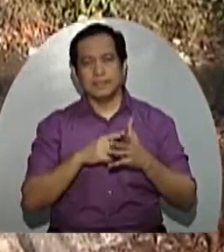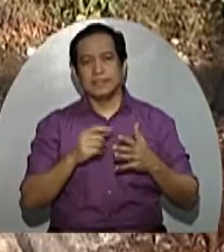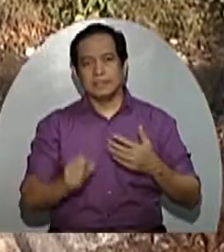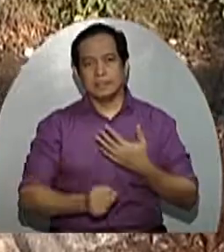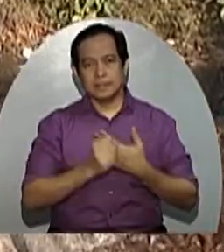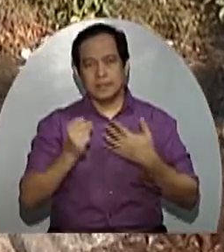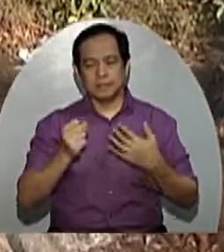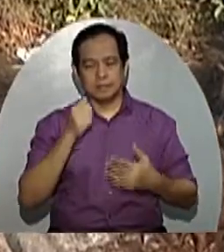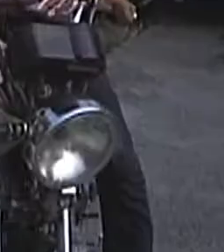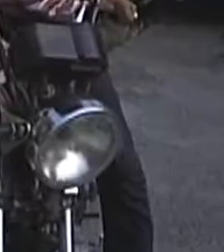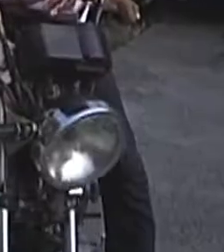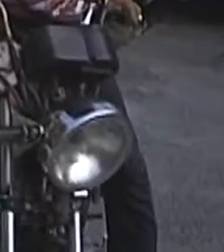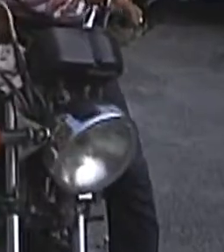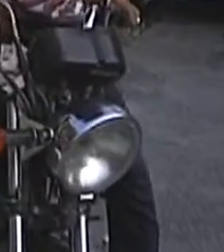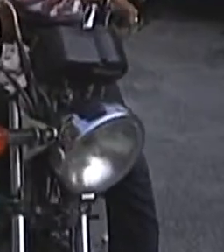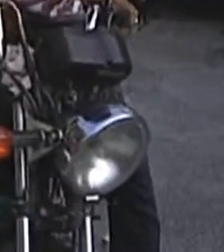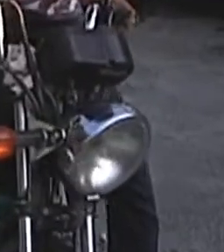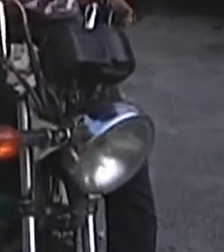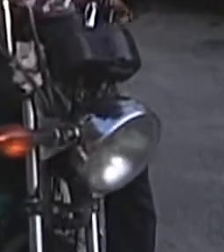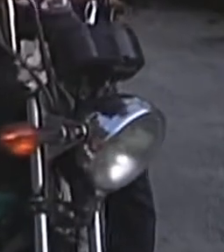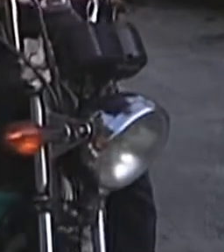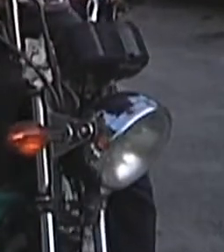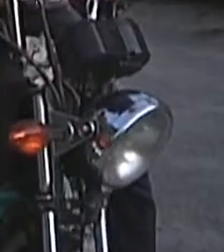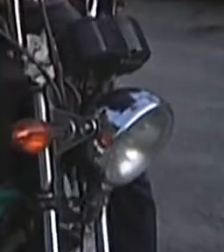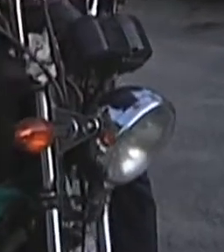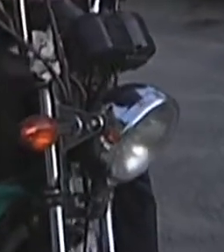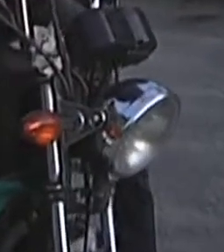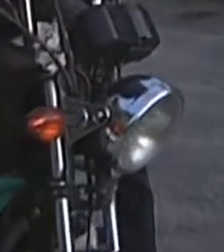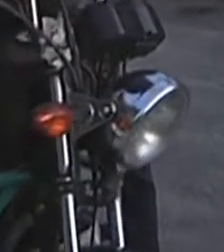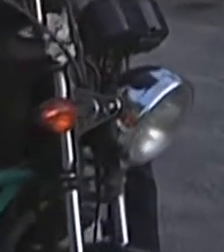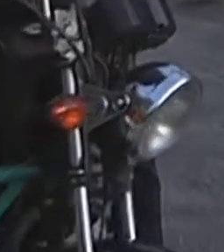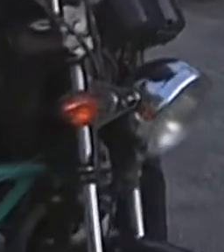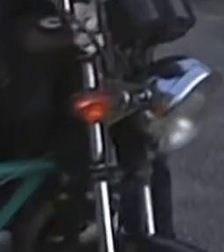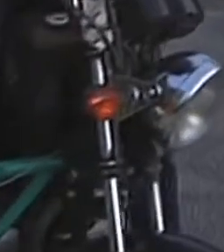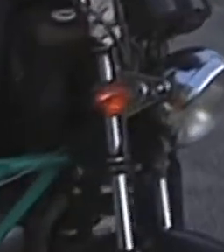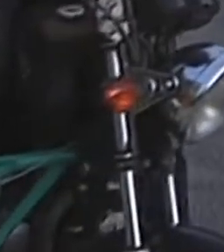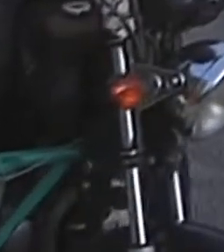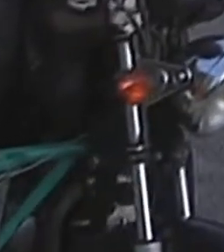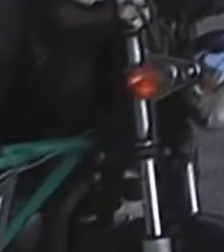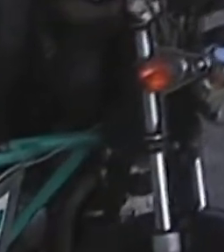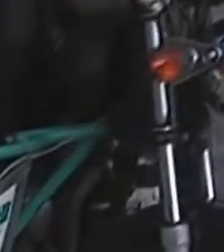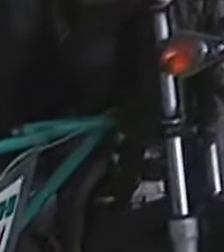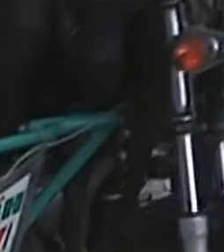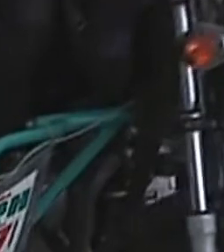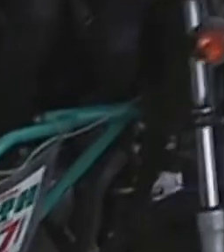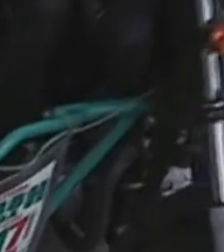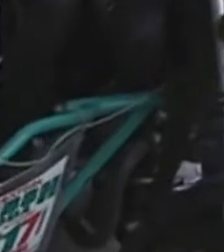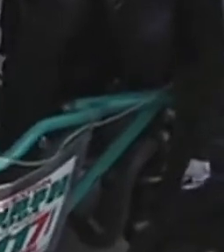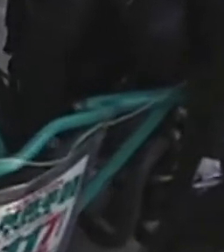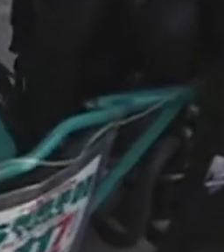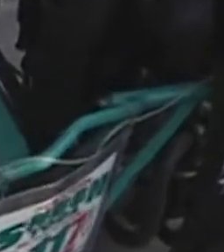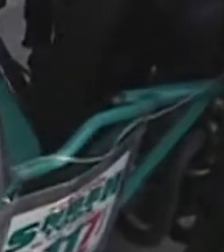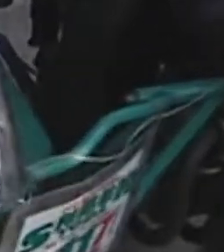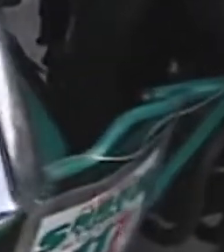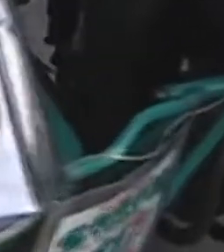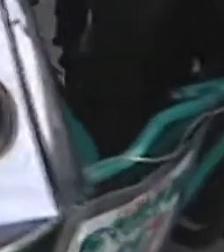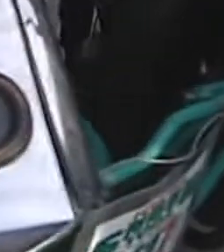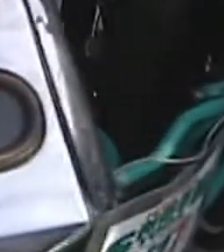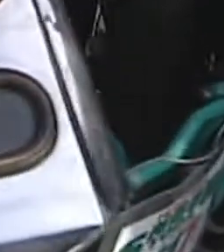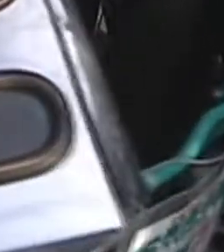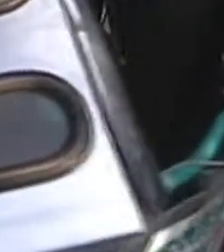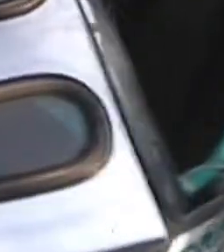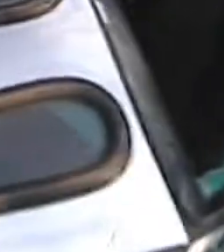si Jenilyn, samantalang tricycle driver naman ang kanyang live-in partner na si Christian Javier. Ayon kay